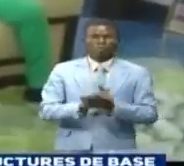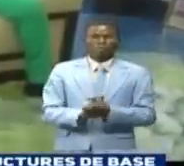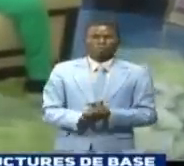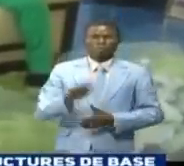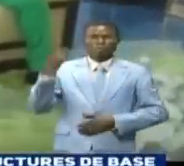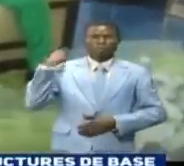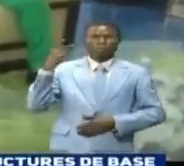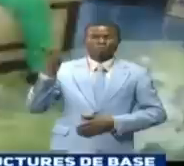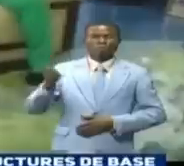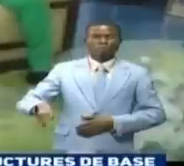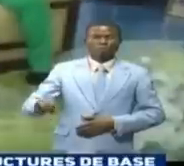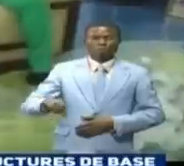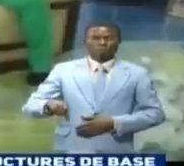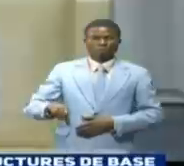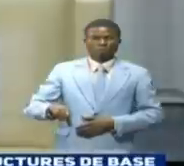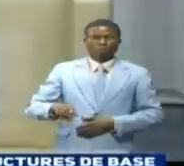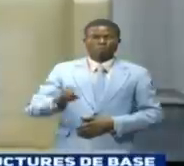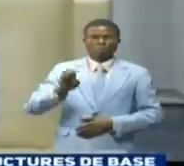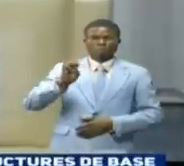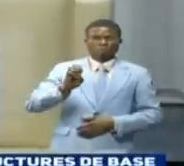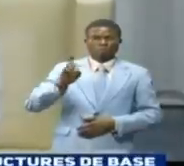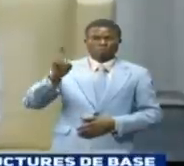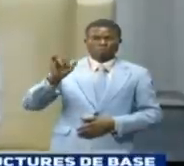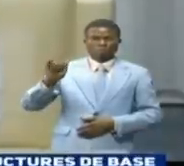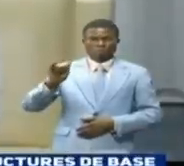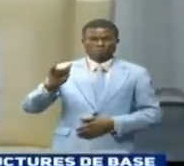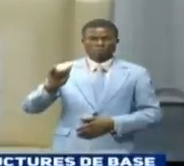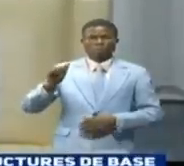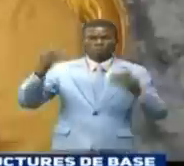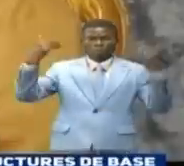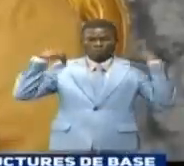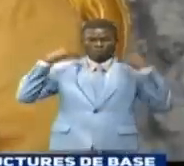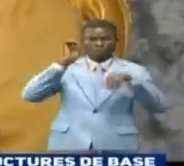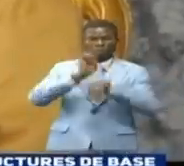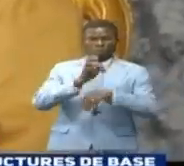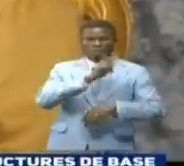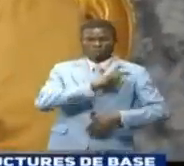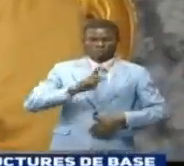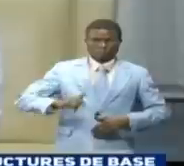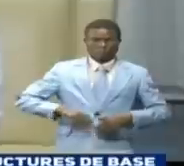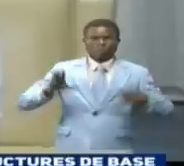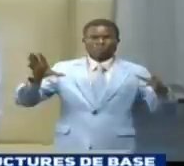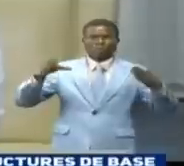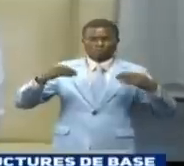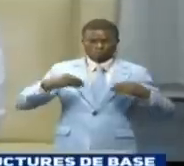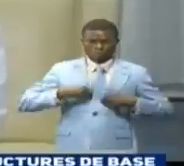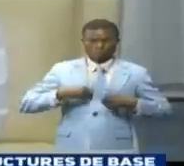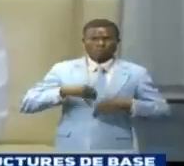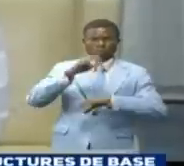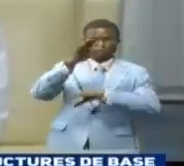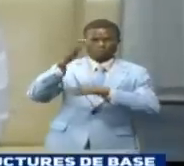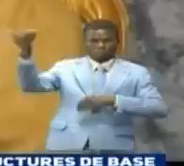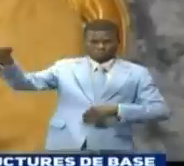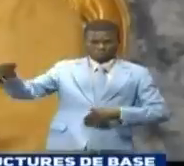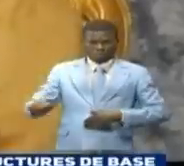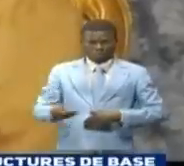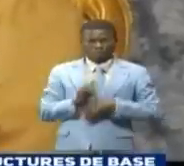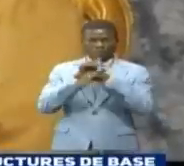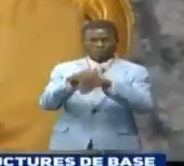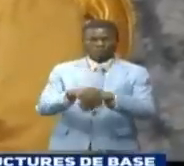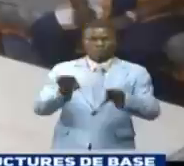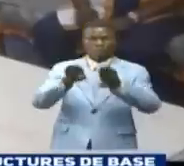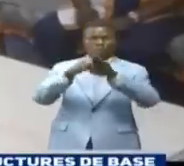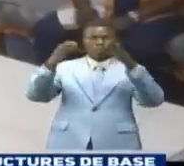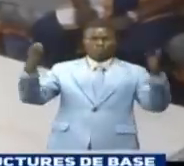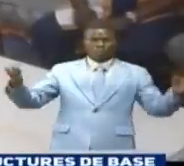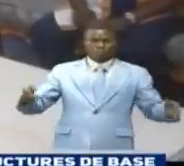députés provinciaux Edi Ieli Molangi, le numéro 1 de l'église kimbanguiste qui a accepté l'invitation de participer à l'inauguration de